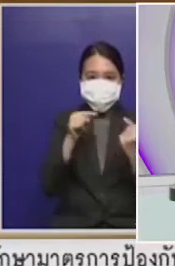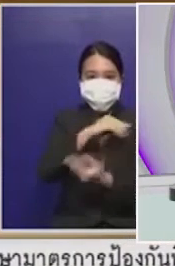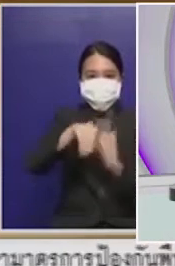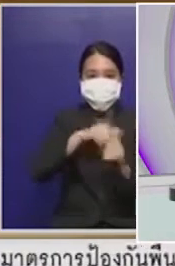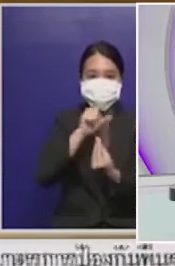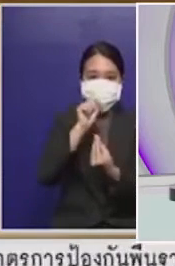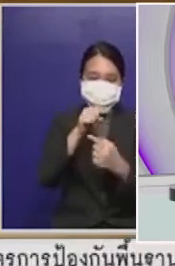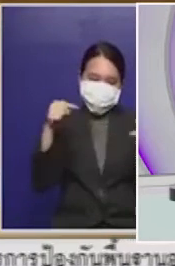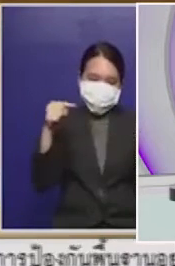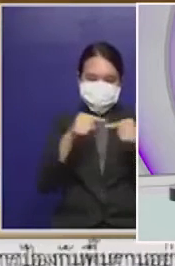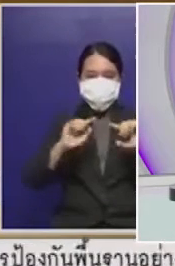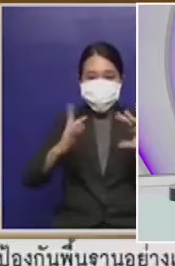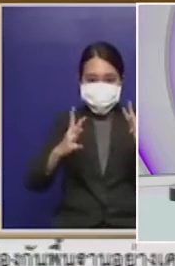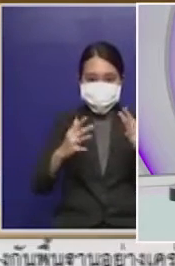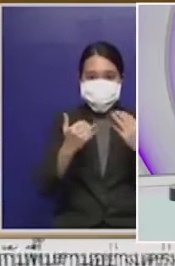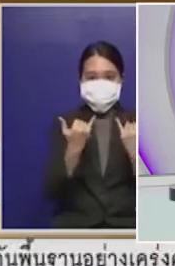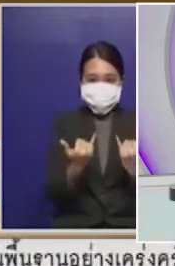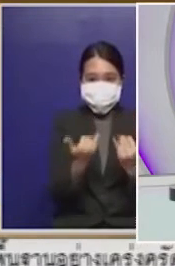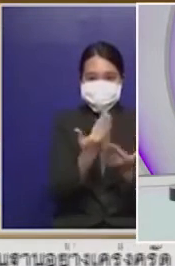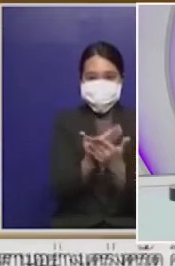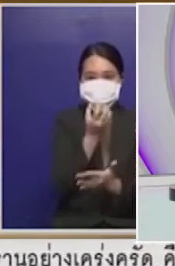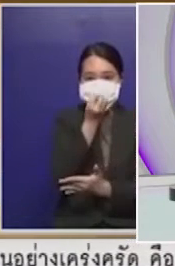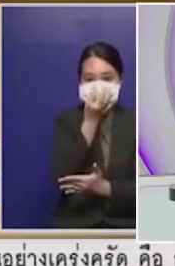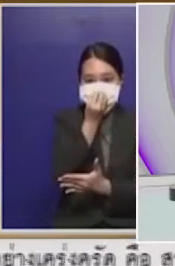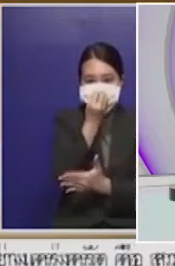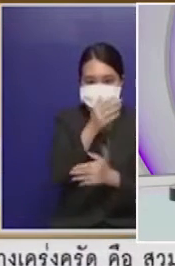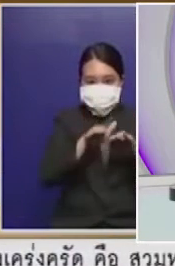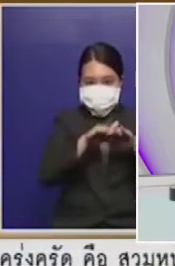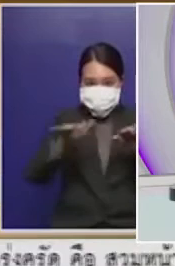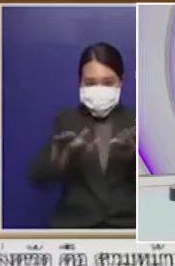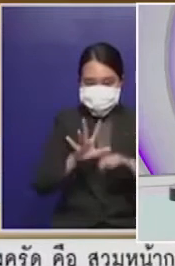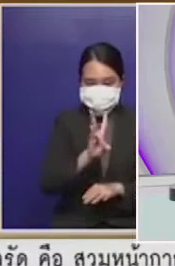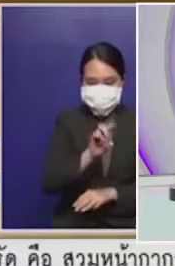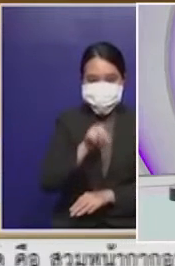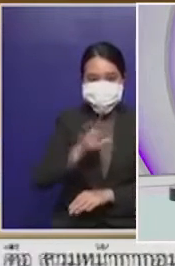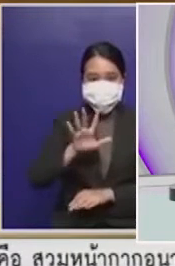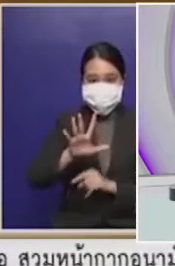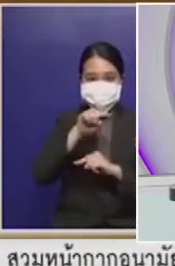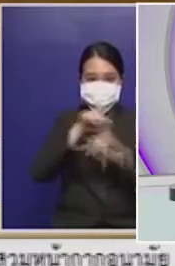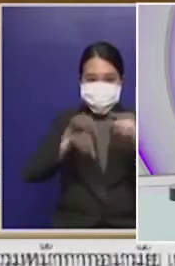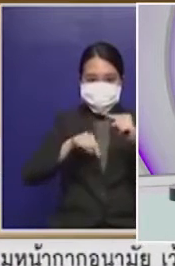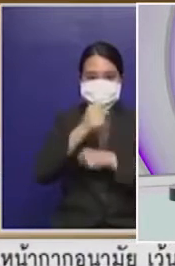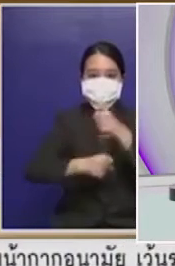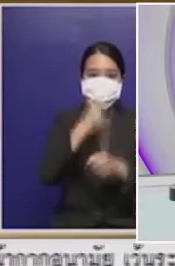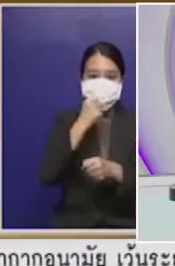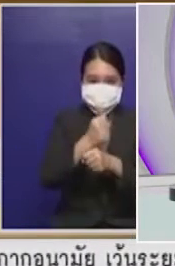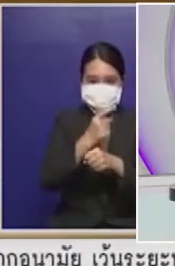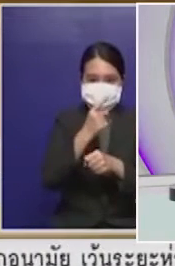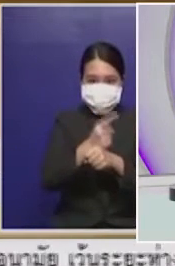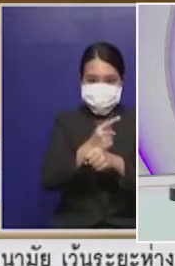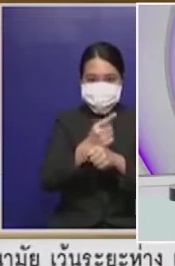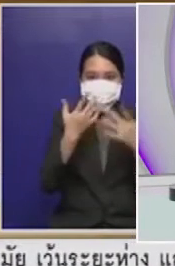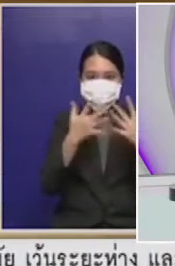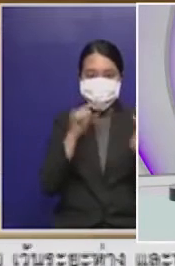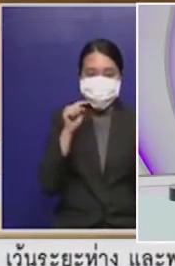ประโยชน์มากเกือบ 100ปีแล้วนะ 95ปีอ่ะแล้วมันก็ละสมัยแล้วมันก็คือพูดง่ายๆเป็นภาระของลูกหนี้เยอะเลยเนี่ยนะ